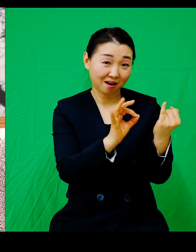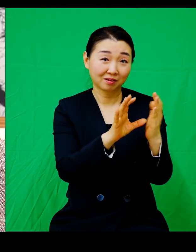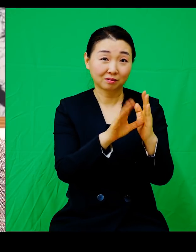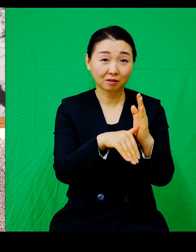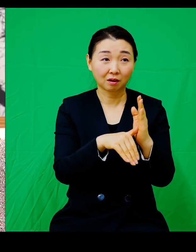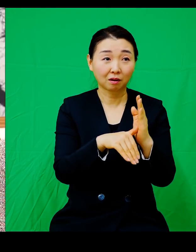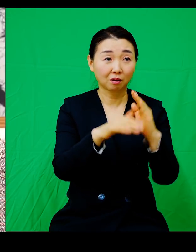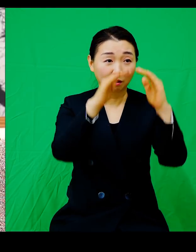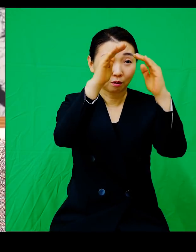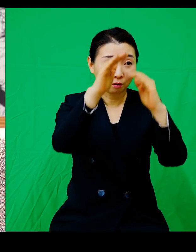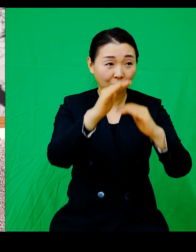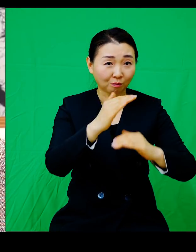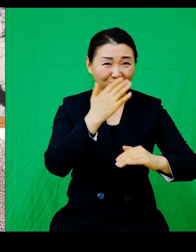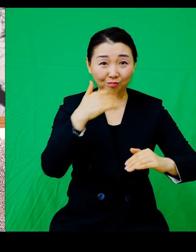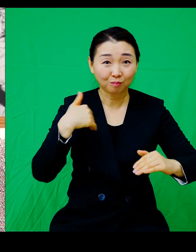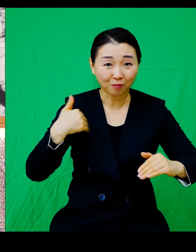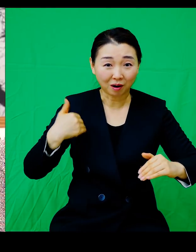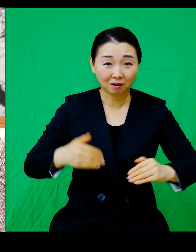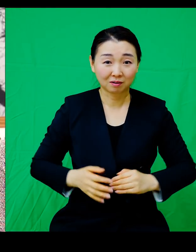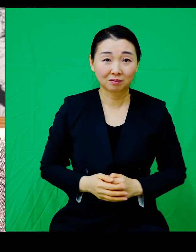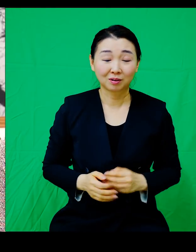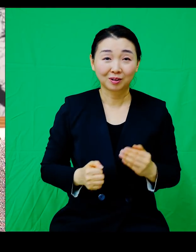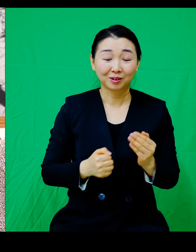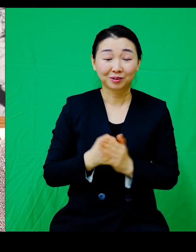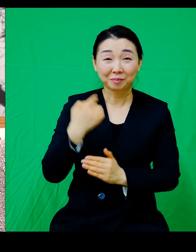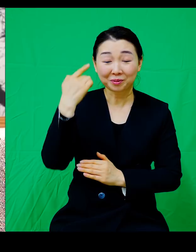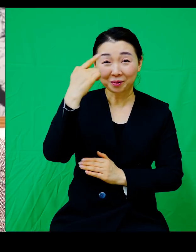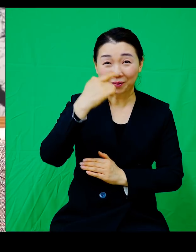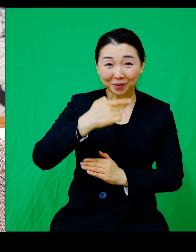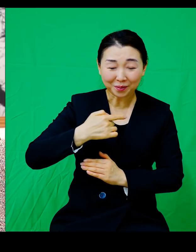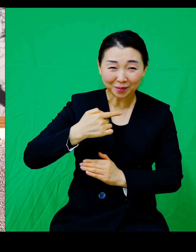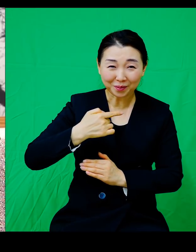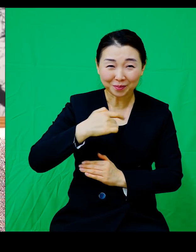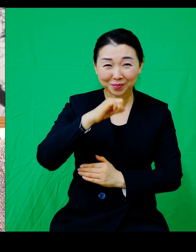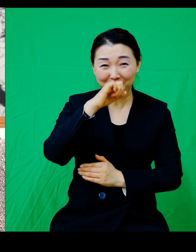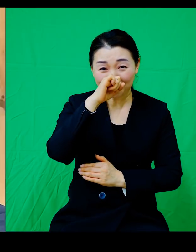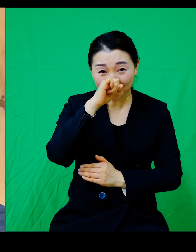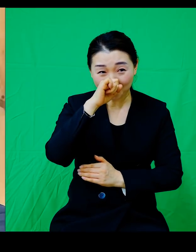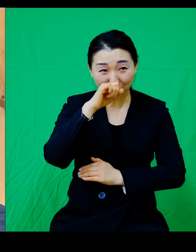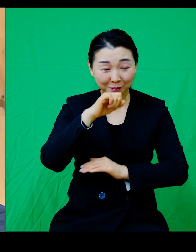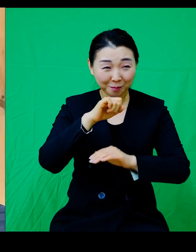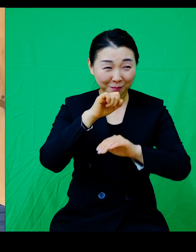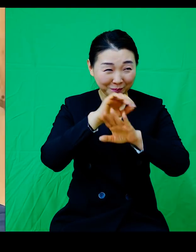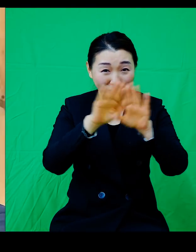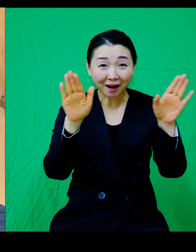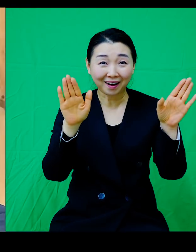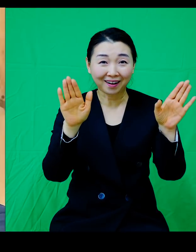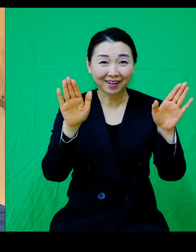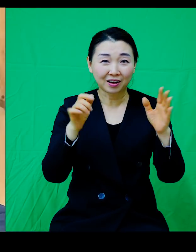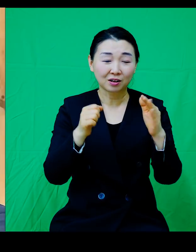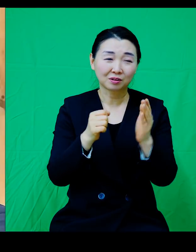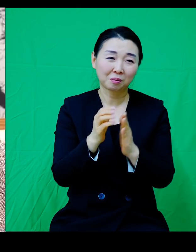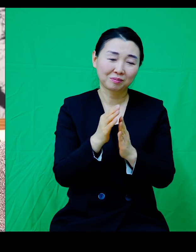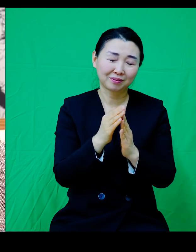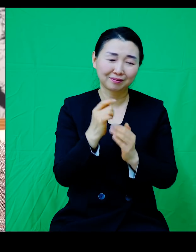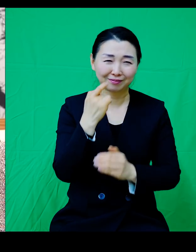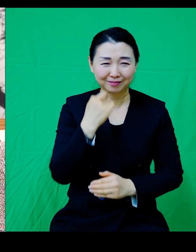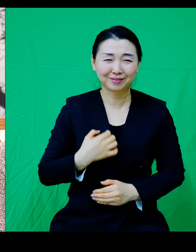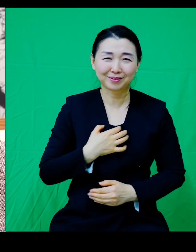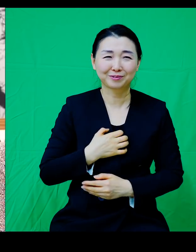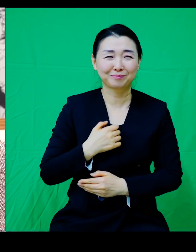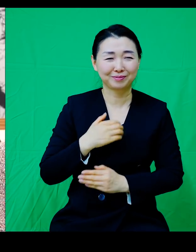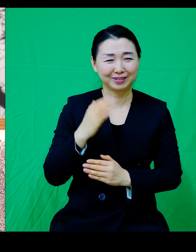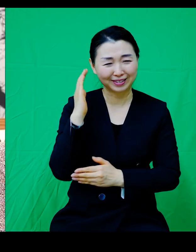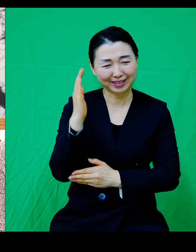처음 봤을 때 이 내용을 모르고 처음 봤을 때 너무 인상도 좋으시고 밝으셔가지고 뭐 이런